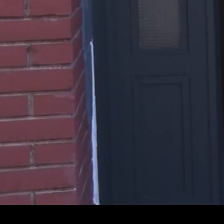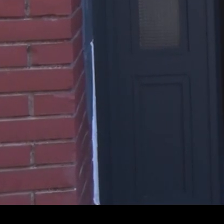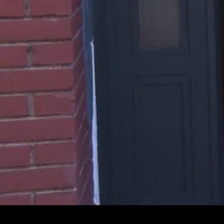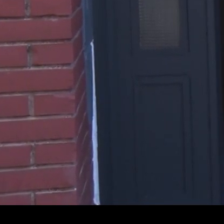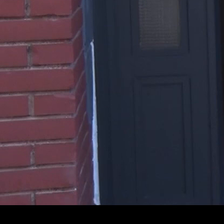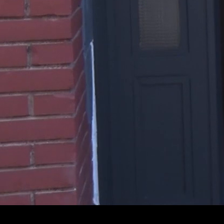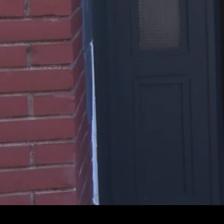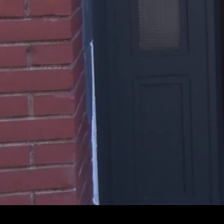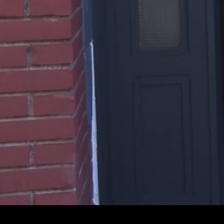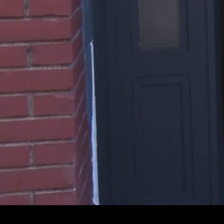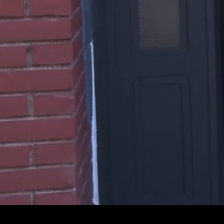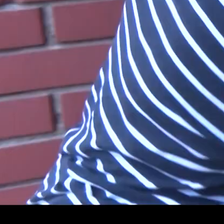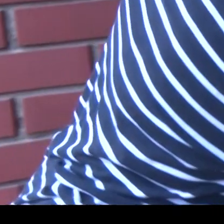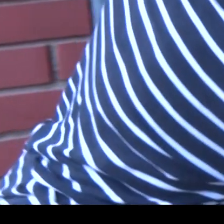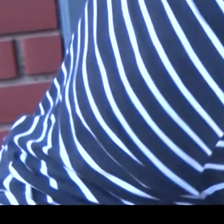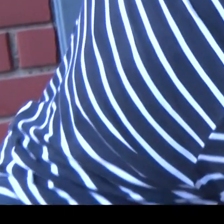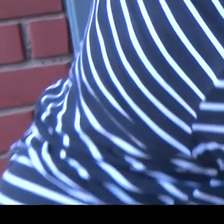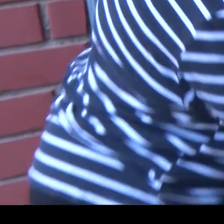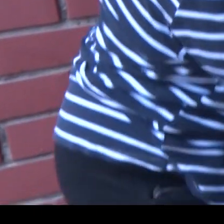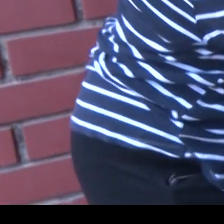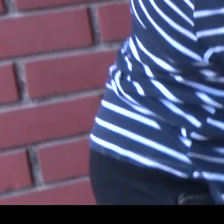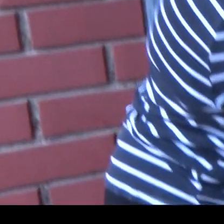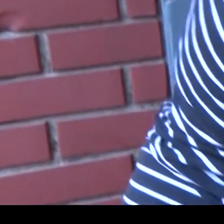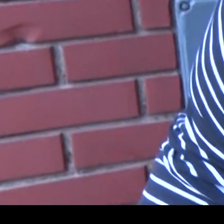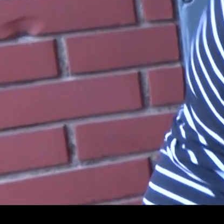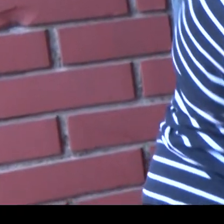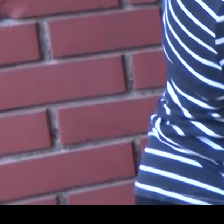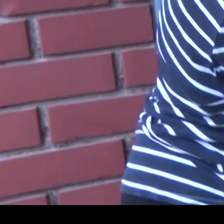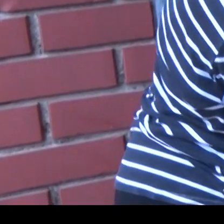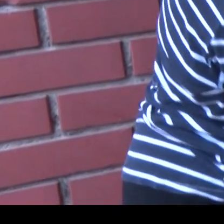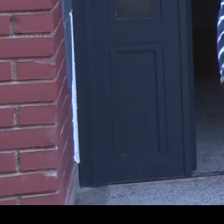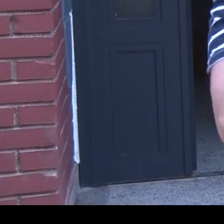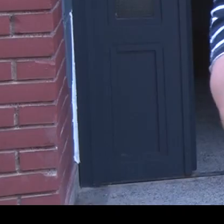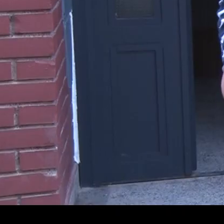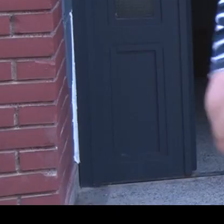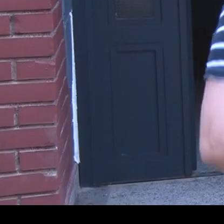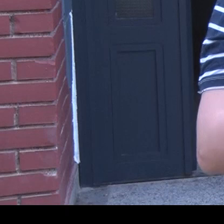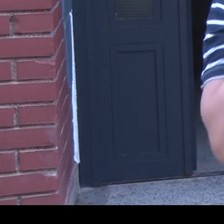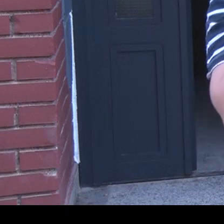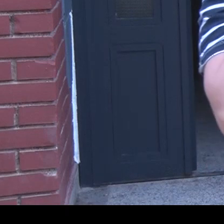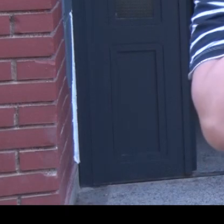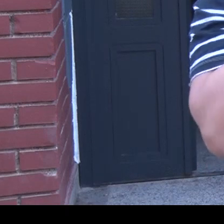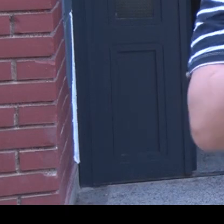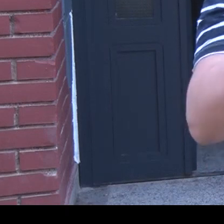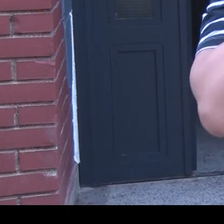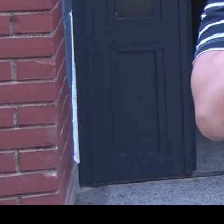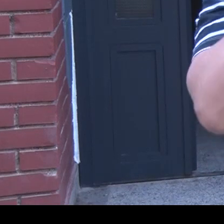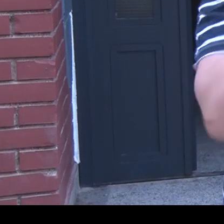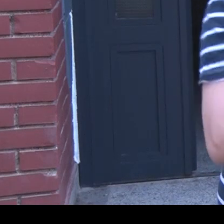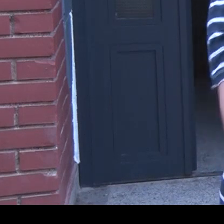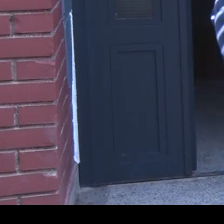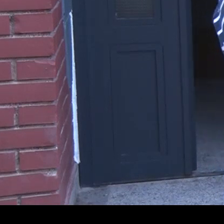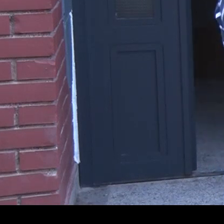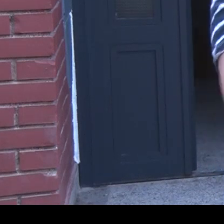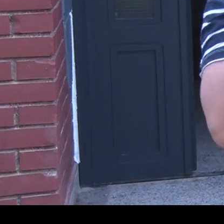po konkursin këtu në këtë ndërmarjen publike banesore, kom apliku. Po, gjithmonë dhe të kom